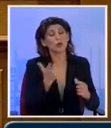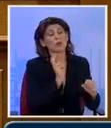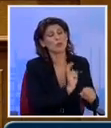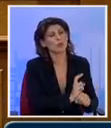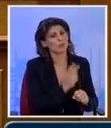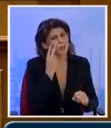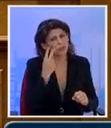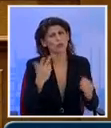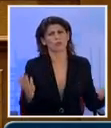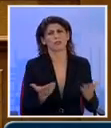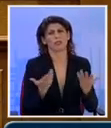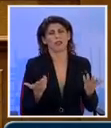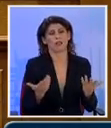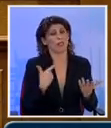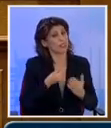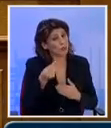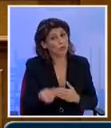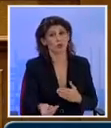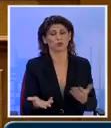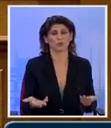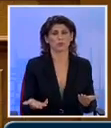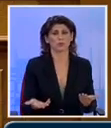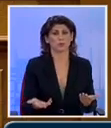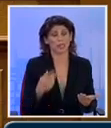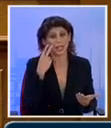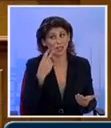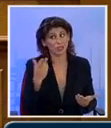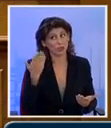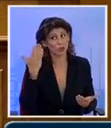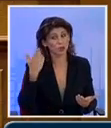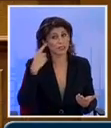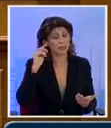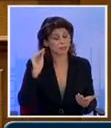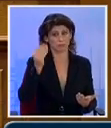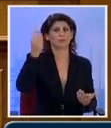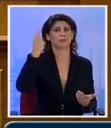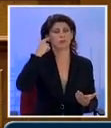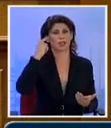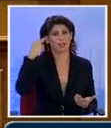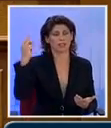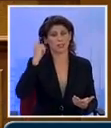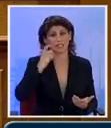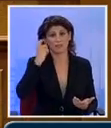πλεονάσμα. Θα το δούμε ποιο θα είναι. Θα το δώσουμε όμως. Να δω τότε τι θα σοφιστείτε για να μας κατηγορήσετε.